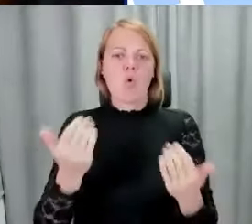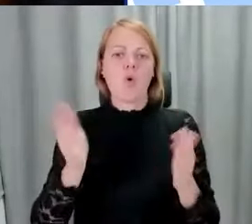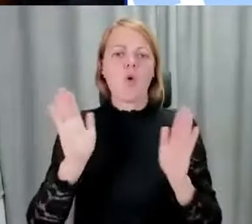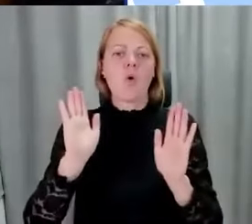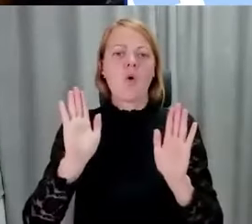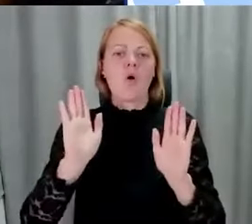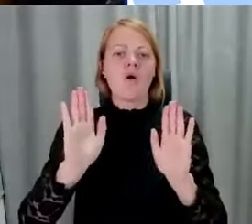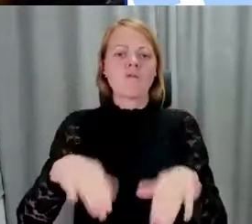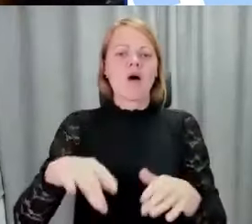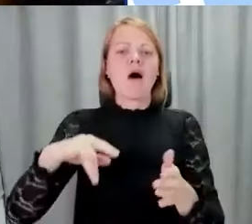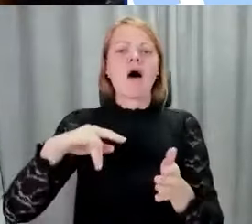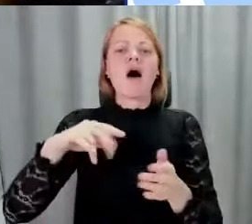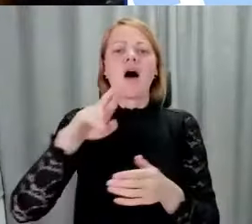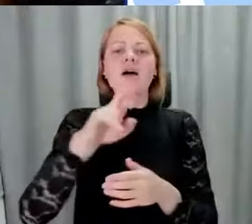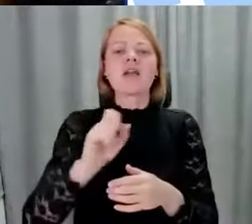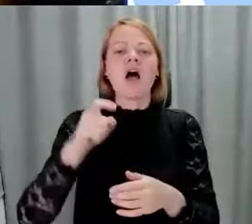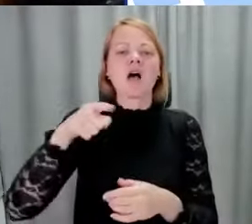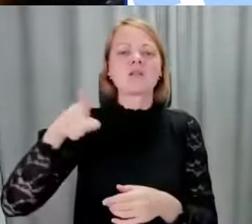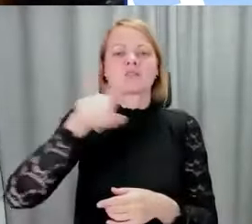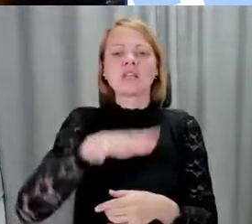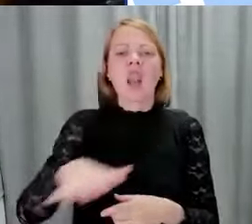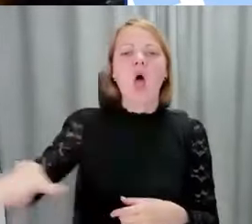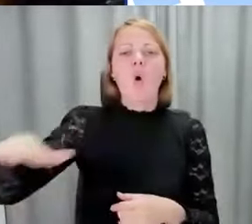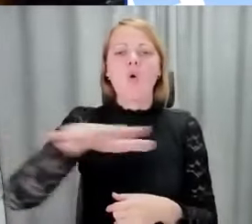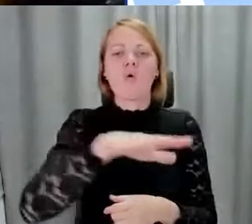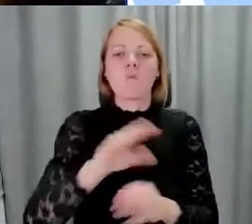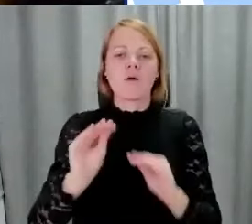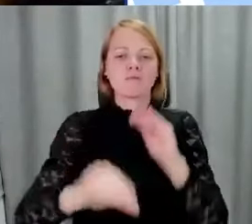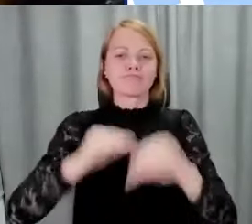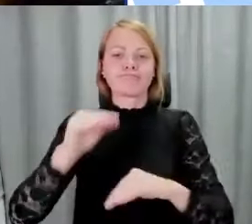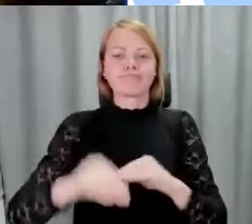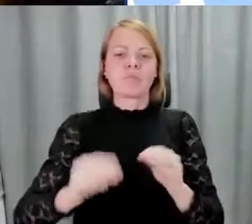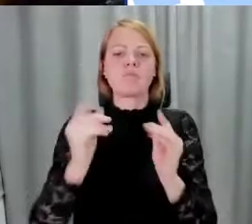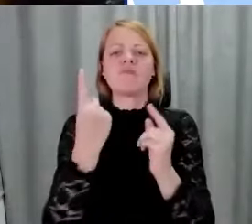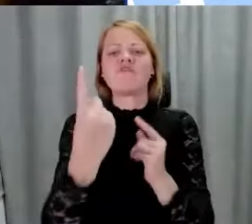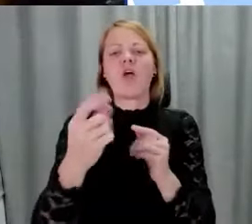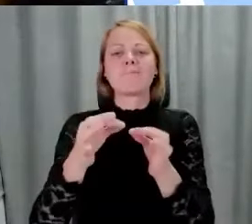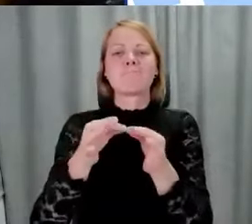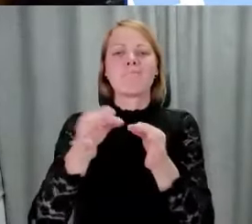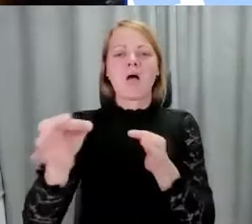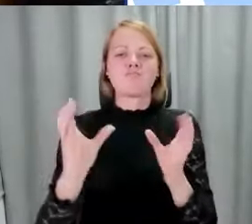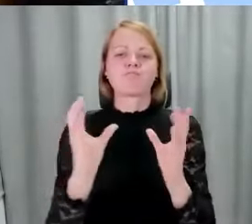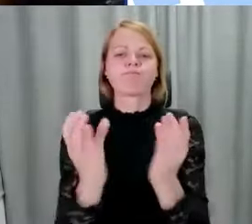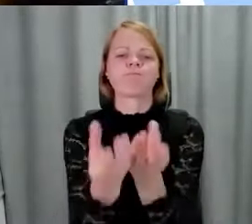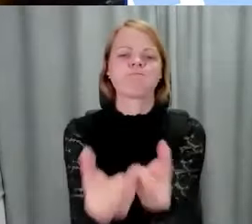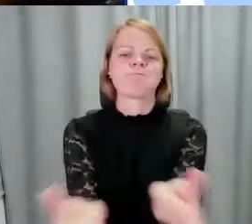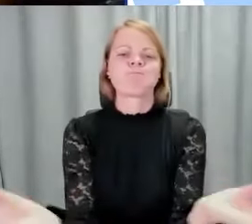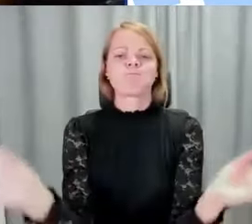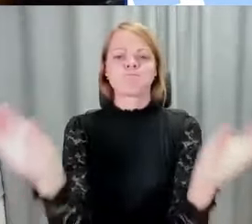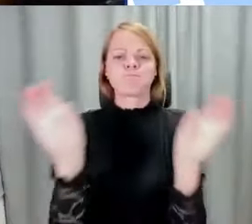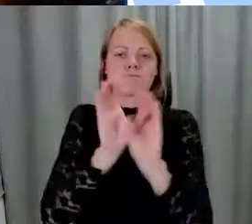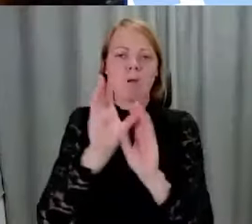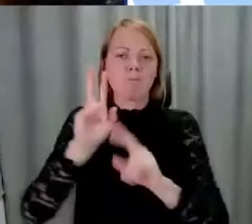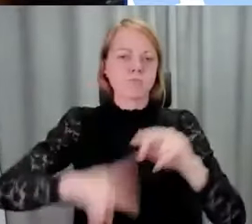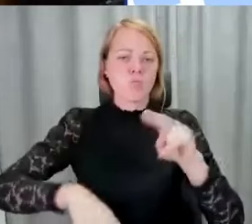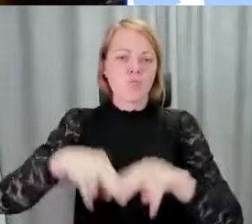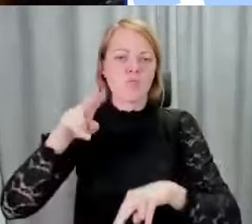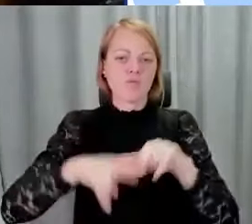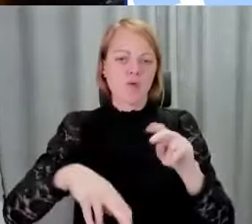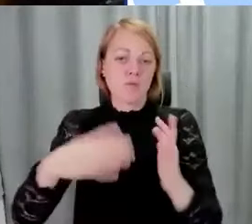rātslaukumā izbūvēt, pieņemsim, kubu ar metru biezām sienām, neaizliedz. Es varu kaut arī rītdien jūs, ja tas atbilst apbūvas